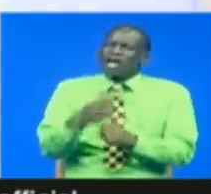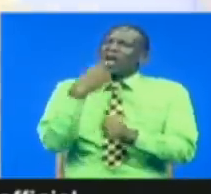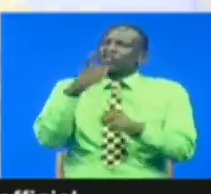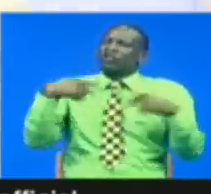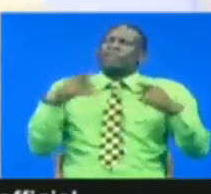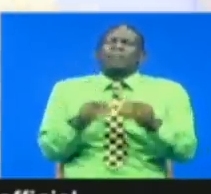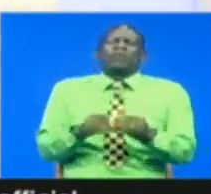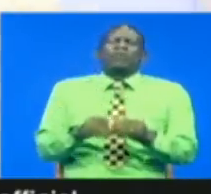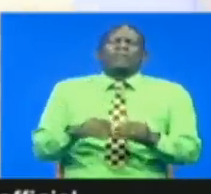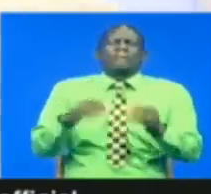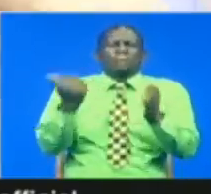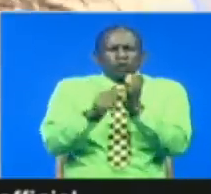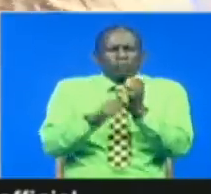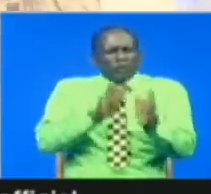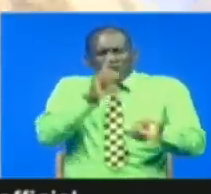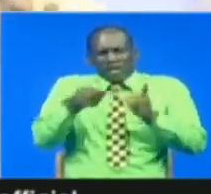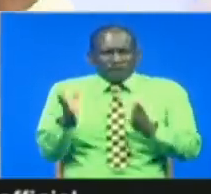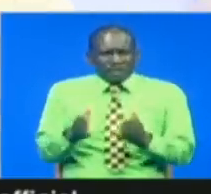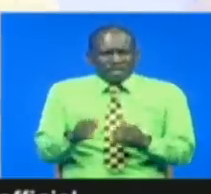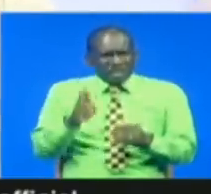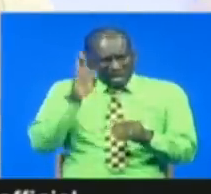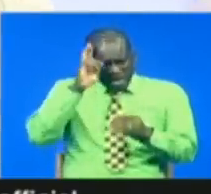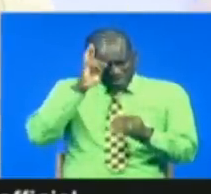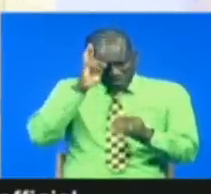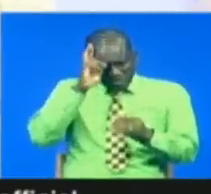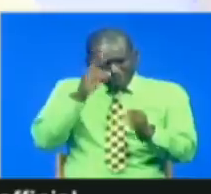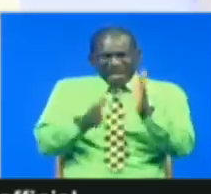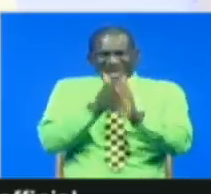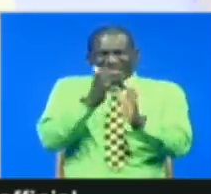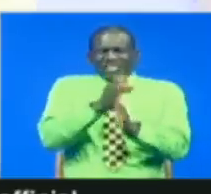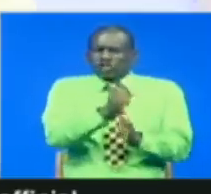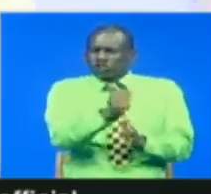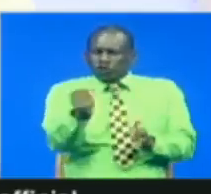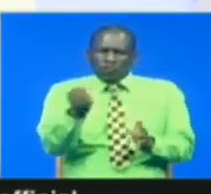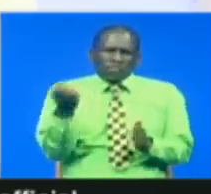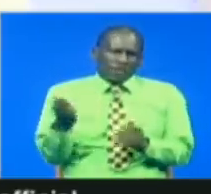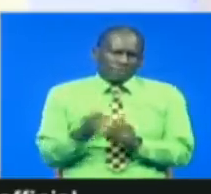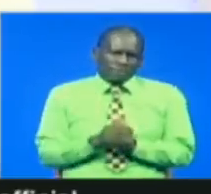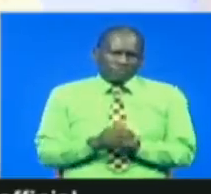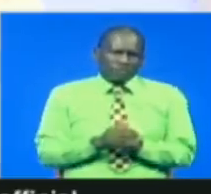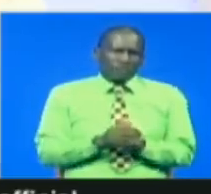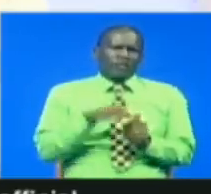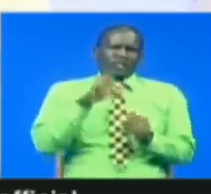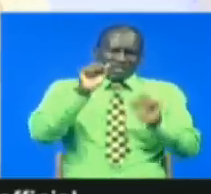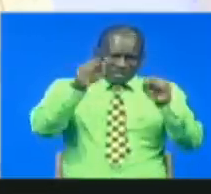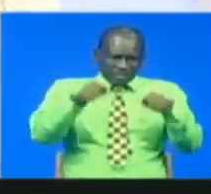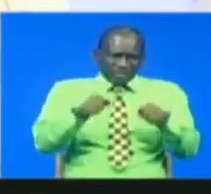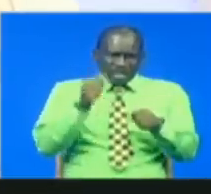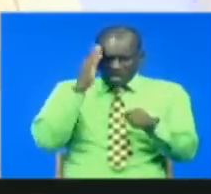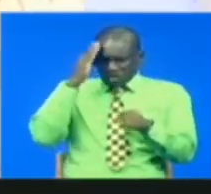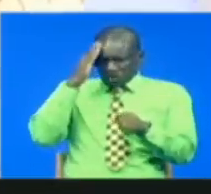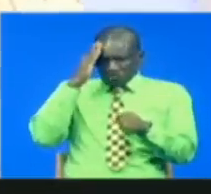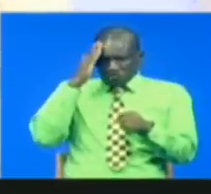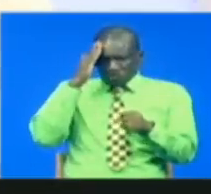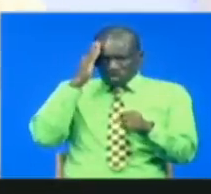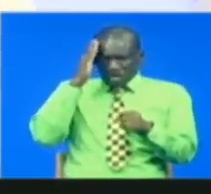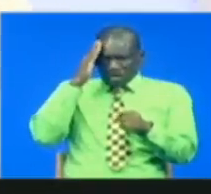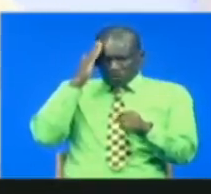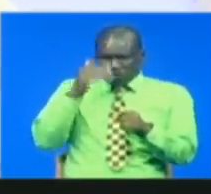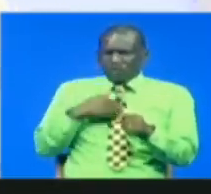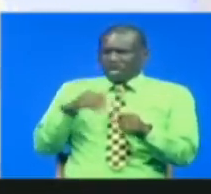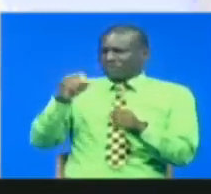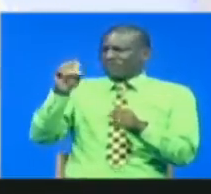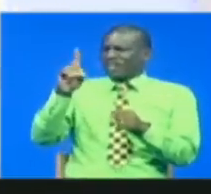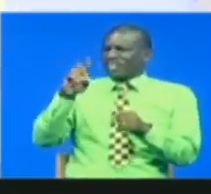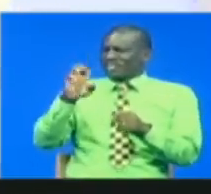tuto. Akili kakumbuka tu emergency exit. Ndio sababu so, wapaelewa vizuri huko. Kuna kwa na drill, kuna drill huko, kuna drill